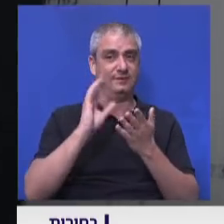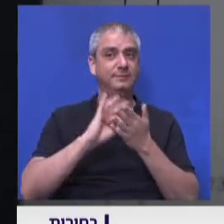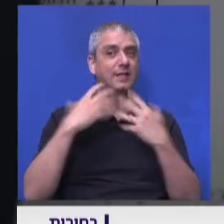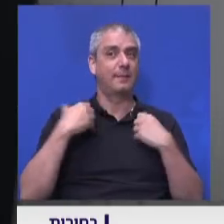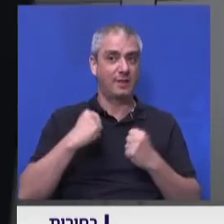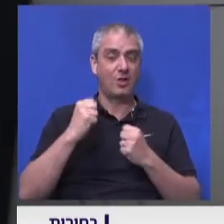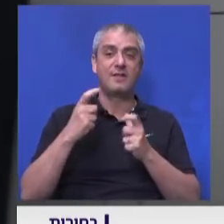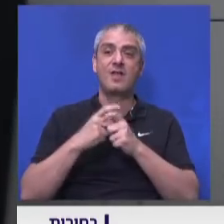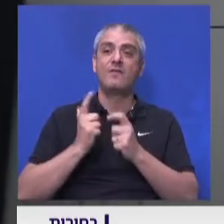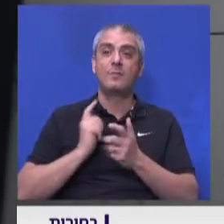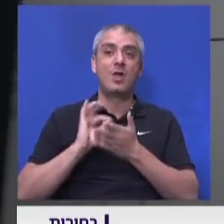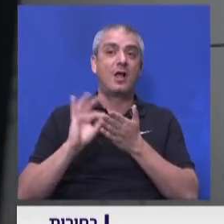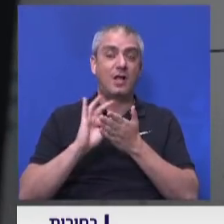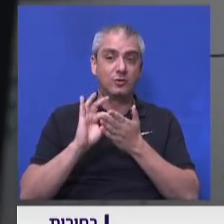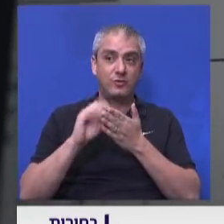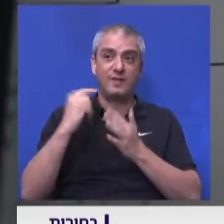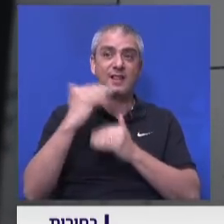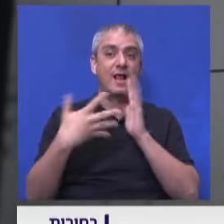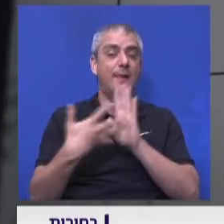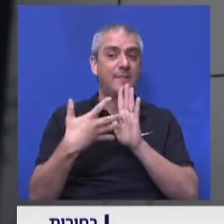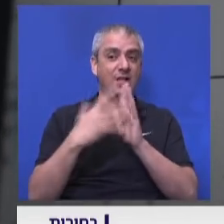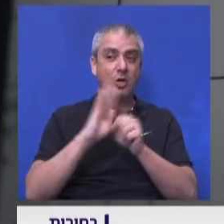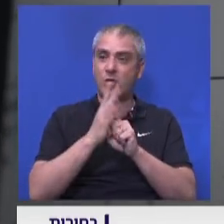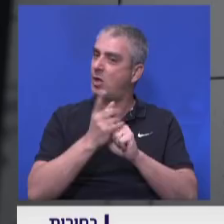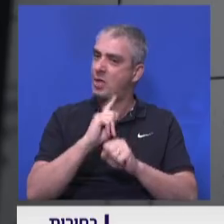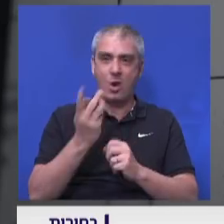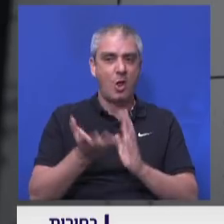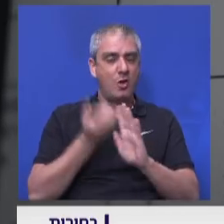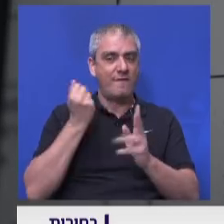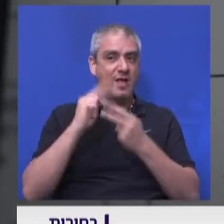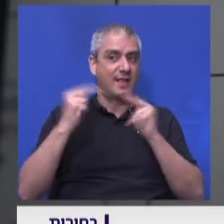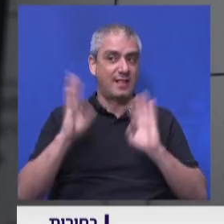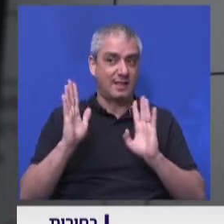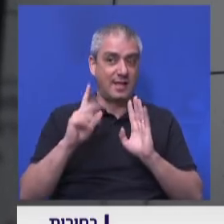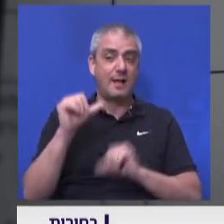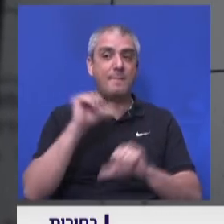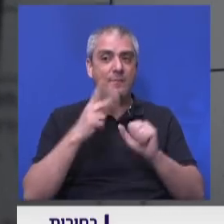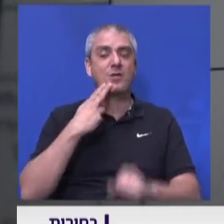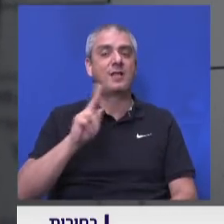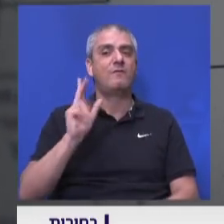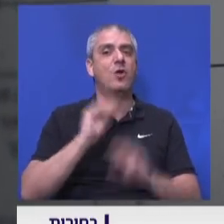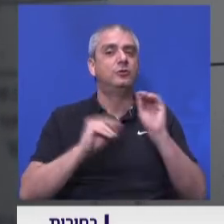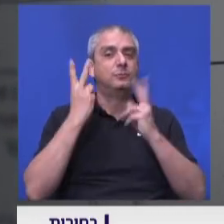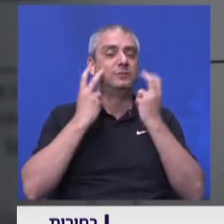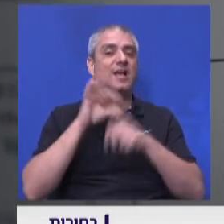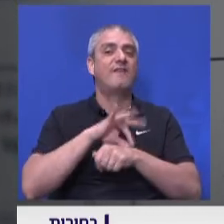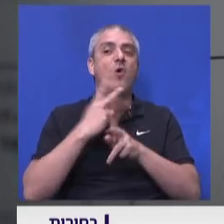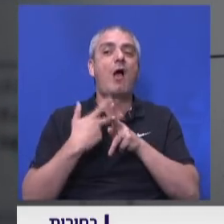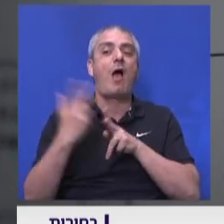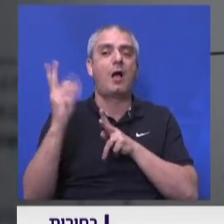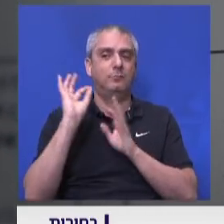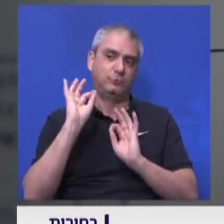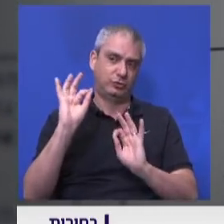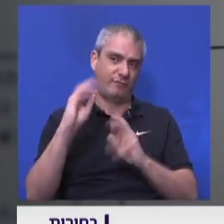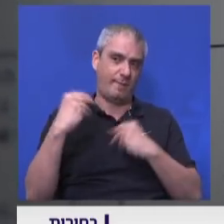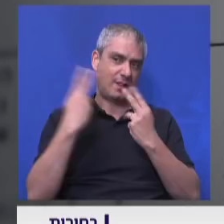נכתב כי בתהליך בדיקות הקורונה לא יופק DNA. המעבדות התחייבו להשתמש במידע רפואי אך ורק לצורך מתן